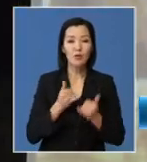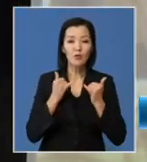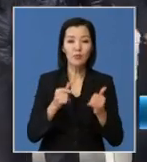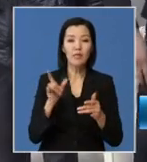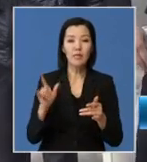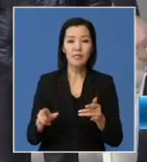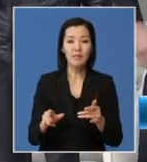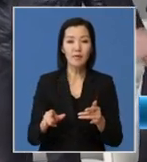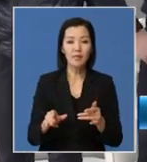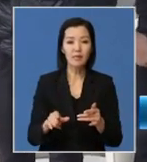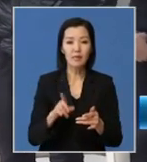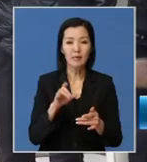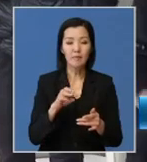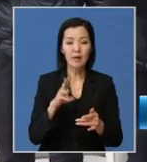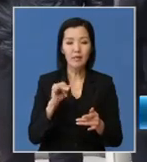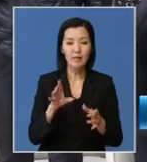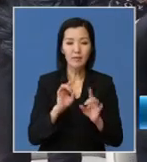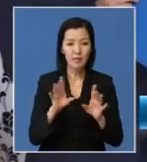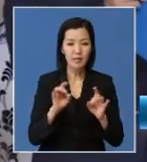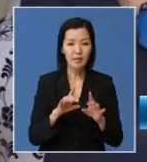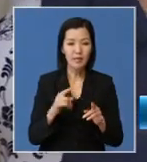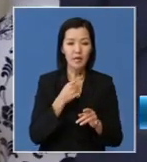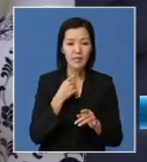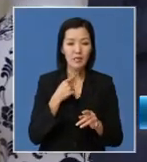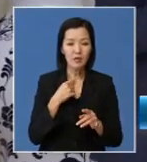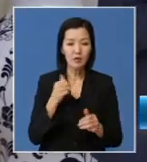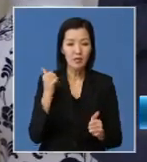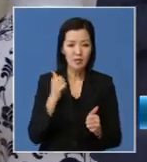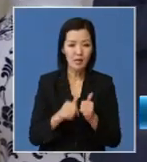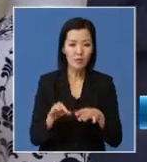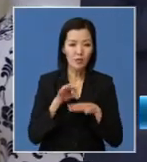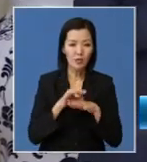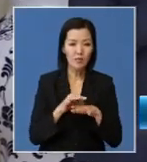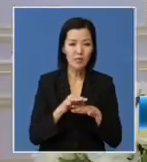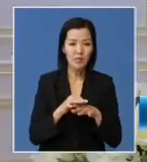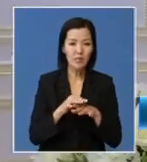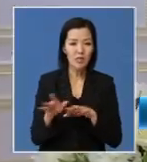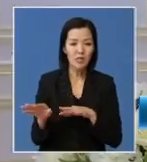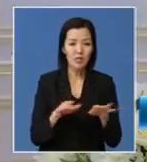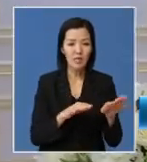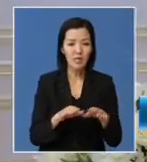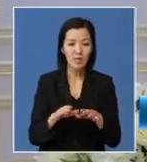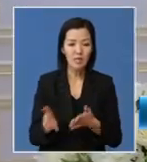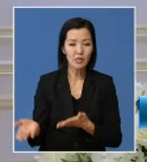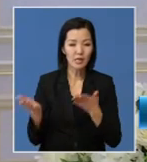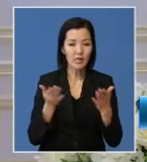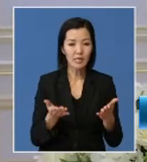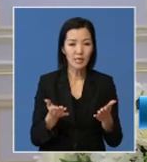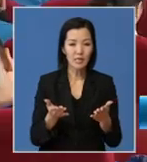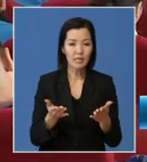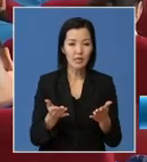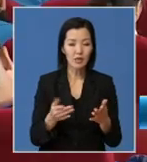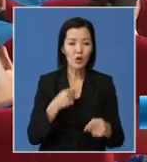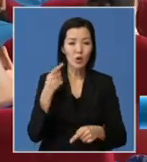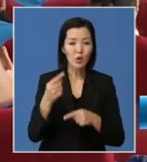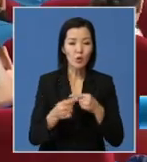азаматы, әрі Батагөй қариясы. Бүгінде Талдықорғанда өткізілетін жиын тойларға арнайы шақырылады. Жас буын өкілдеріне ақпатасын беріп,